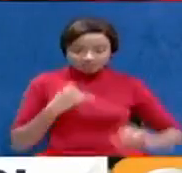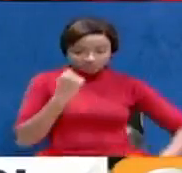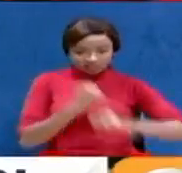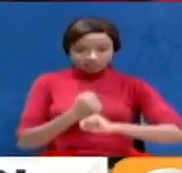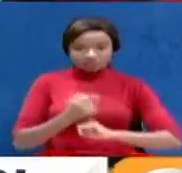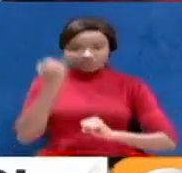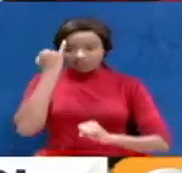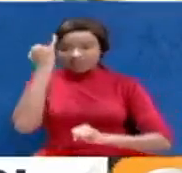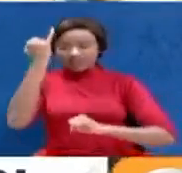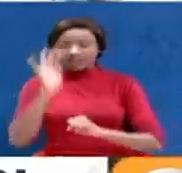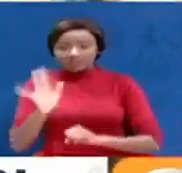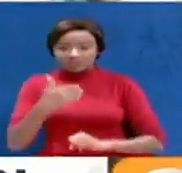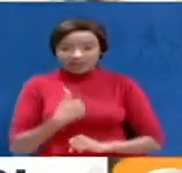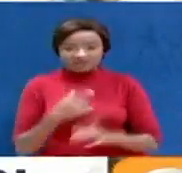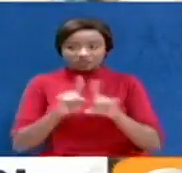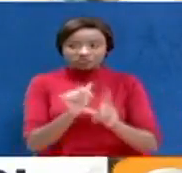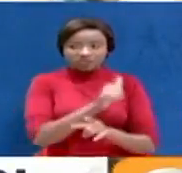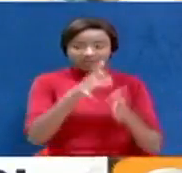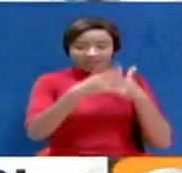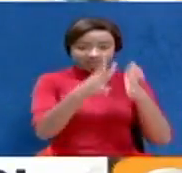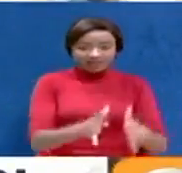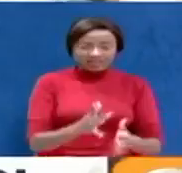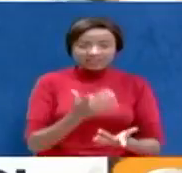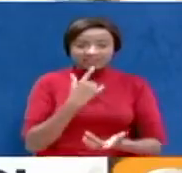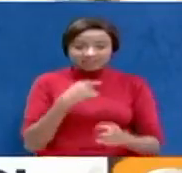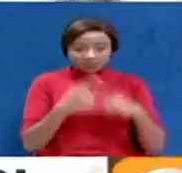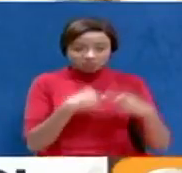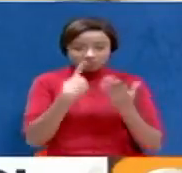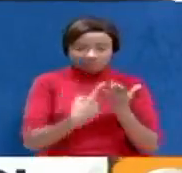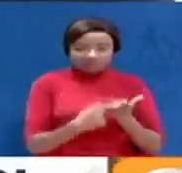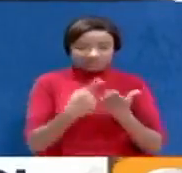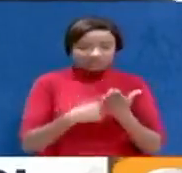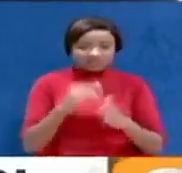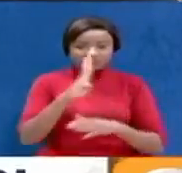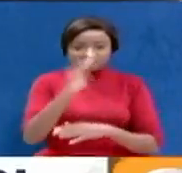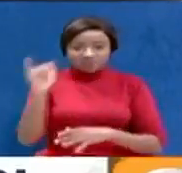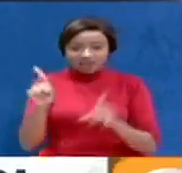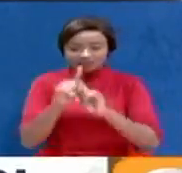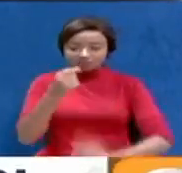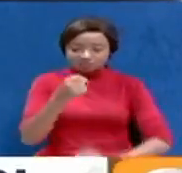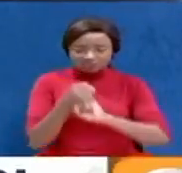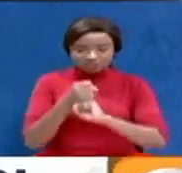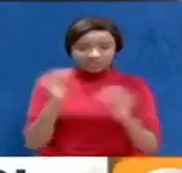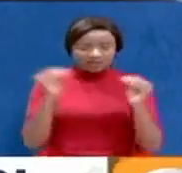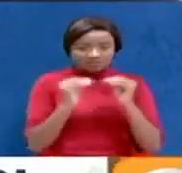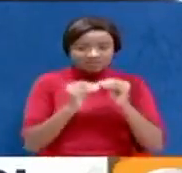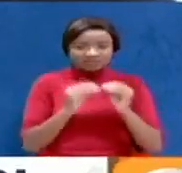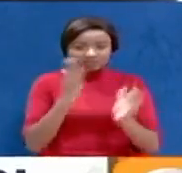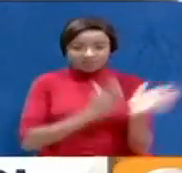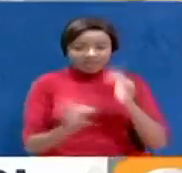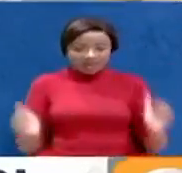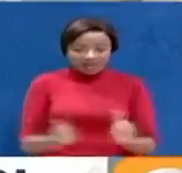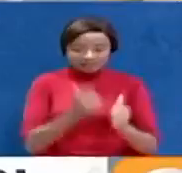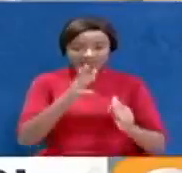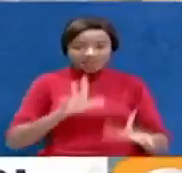katika ari hiyo. Kadhalika viongozi hao waliendeleza ngoma ya BBI na vile vile kuunga mkono mkutano uliofanywa katika